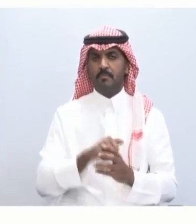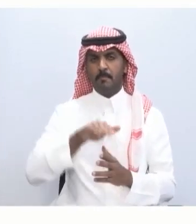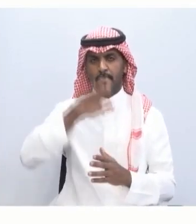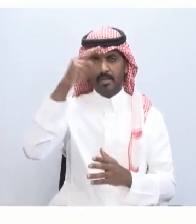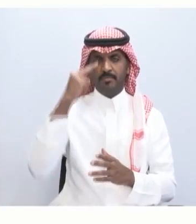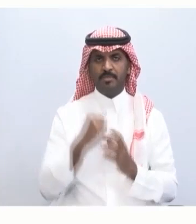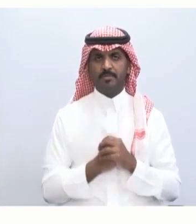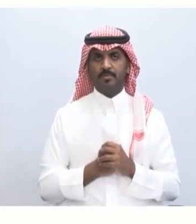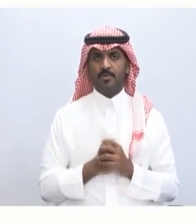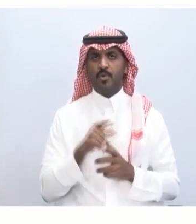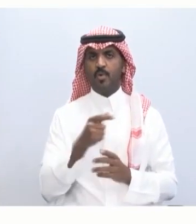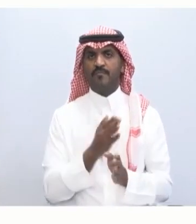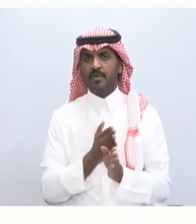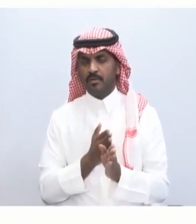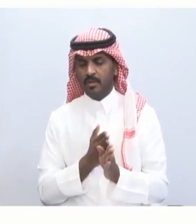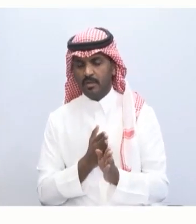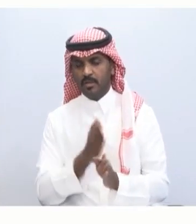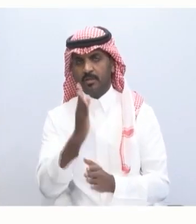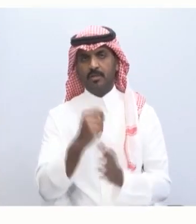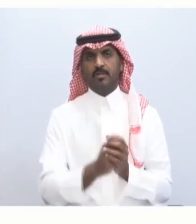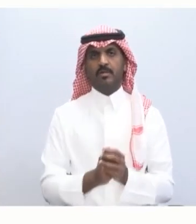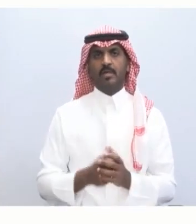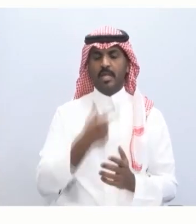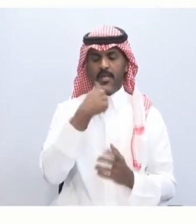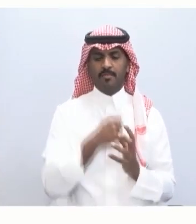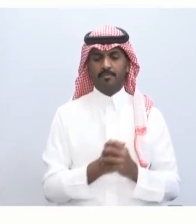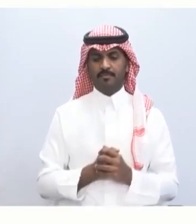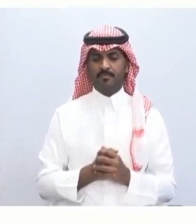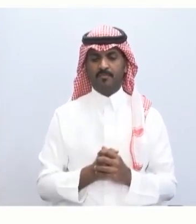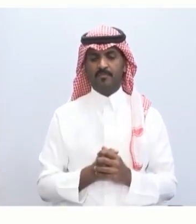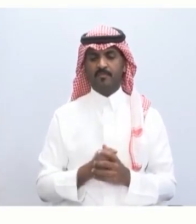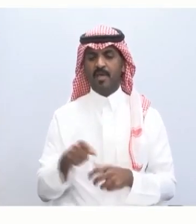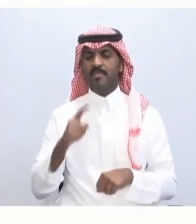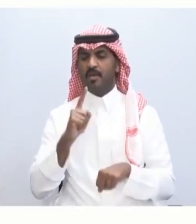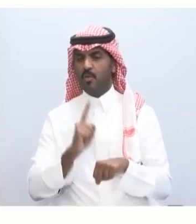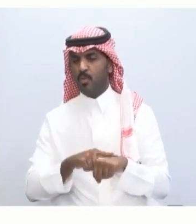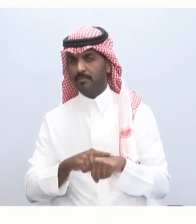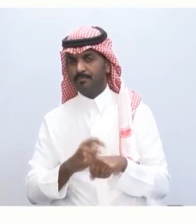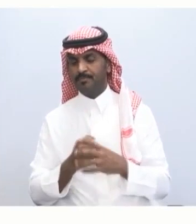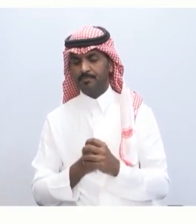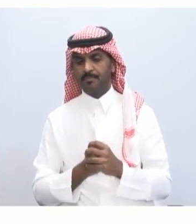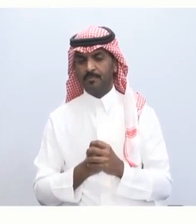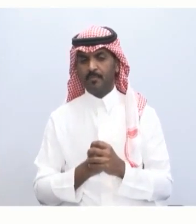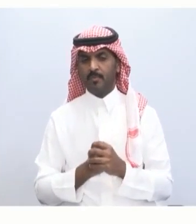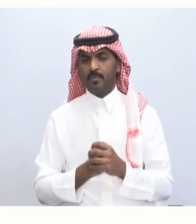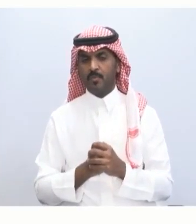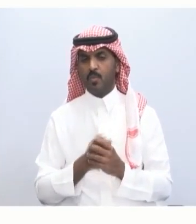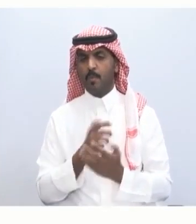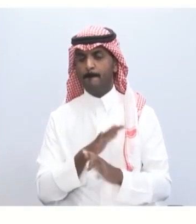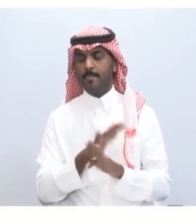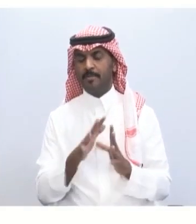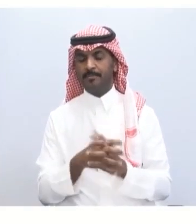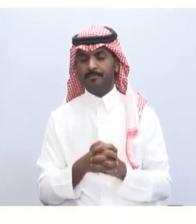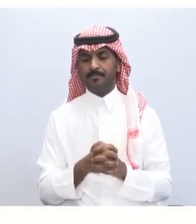العزيز وهو في طريقه الى الرياض هل اثنى ومنع الملك عبد العزيز